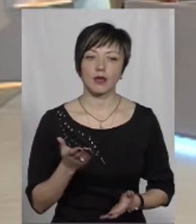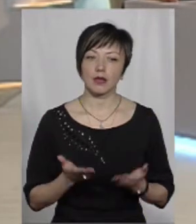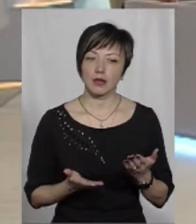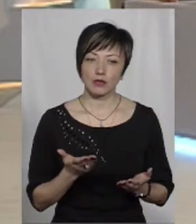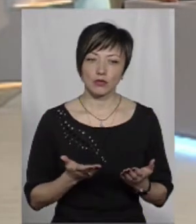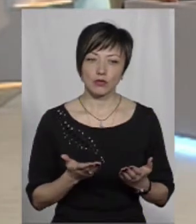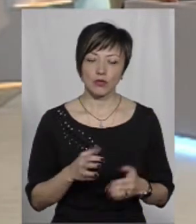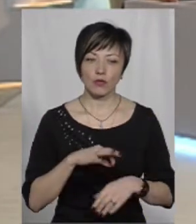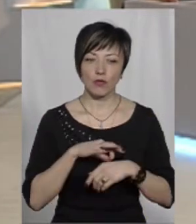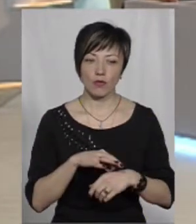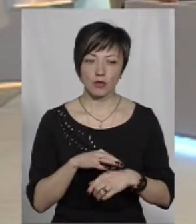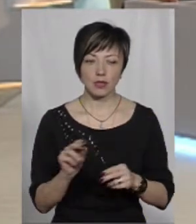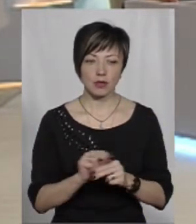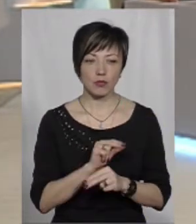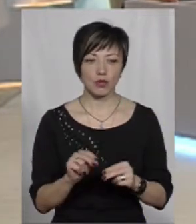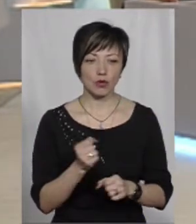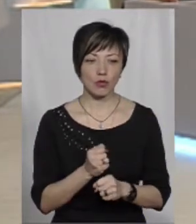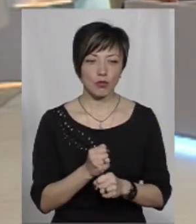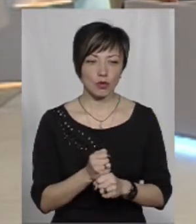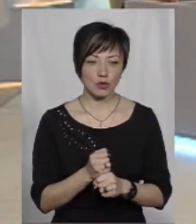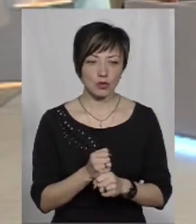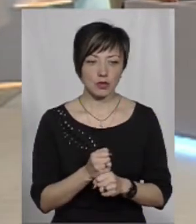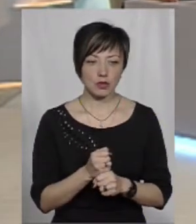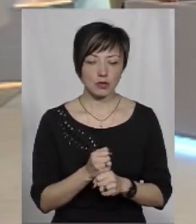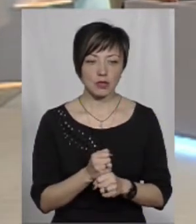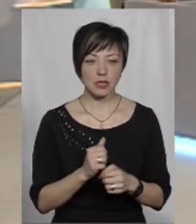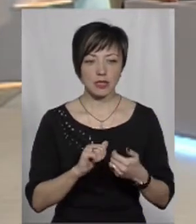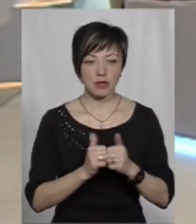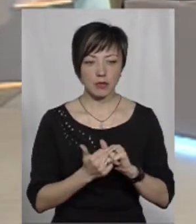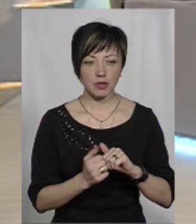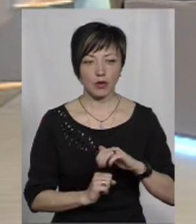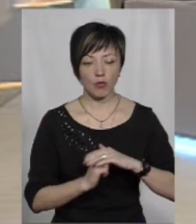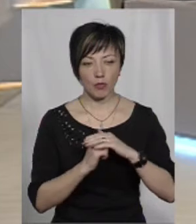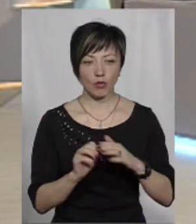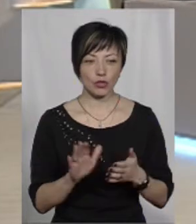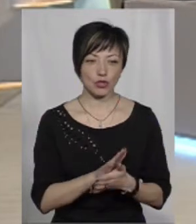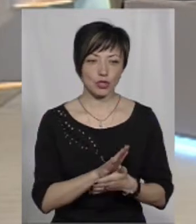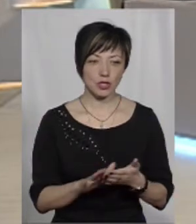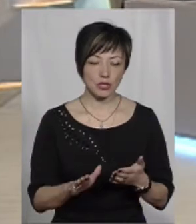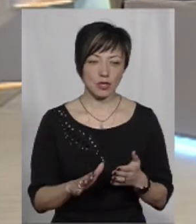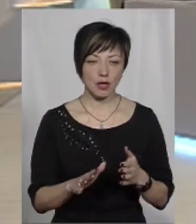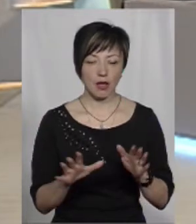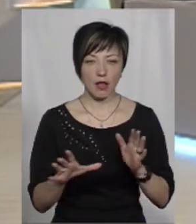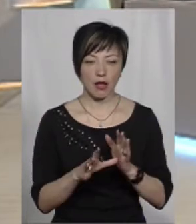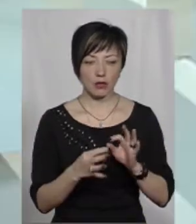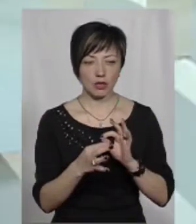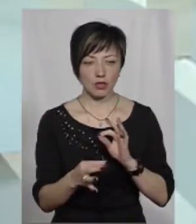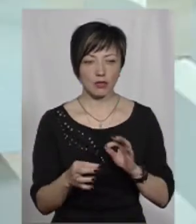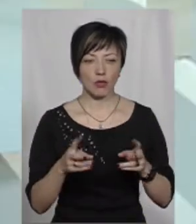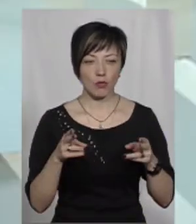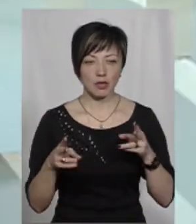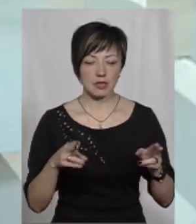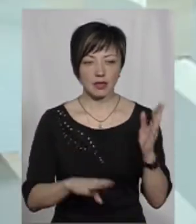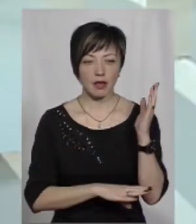Якщо ну, проводилися, скажімо, ремонтні роботи, заміна опор, там, чистка лінії електропередач,